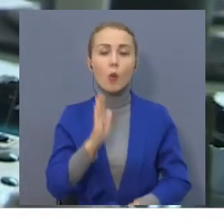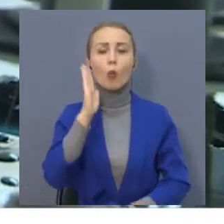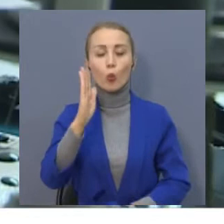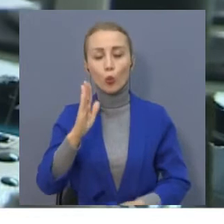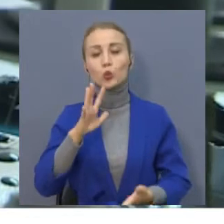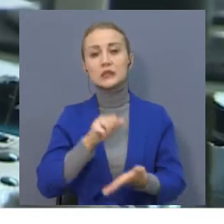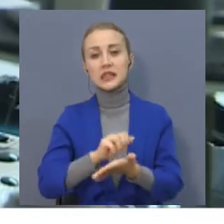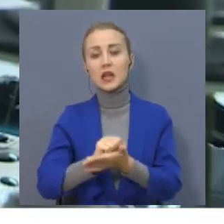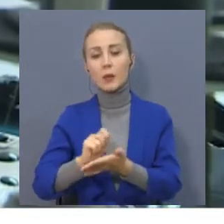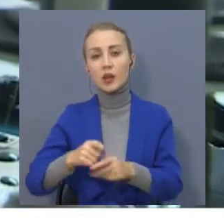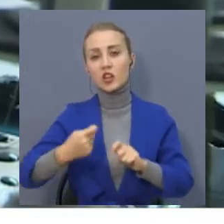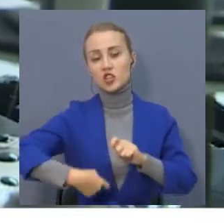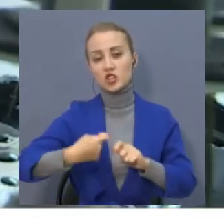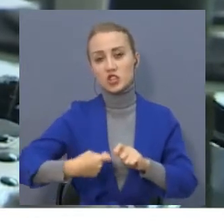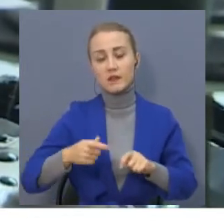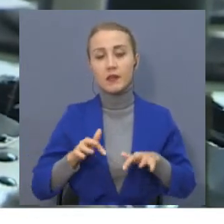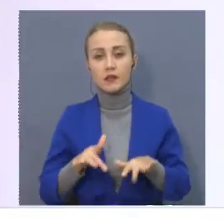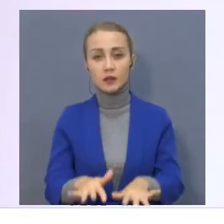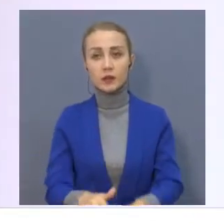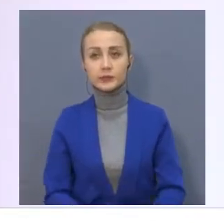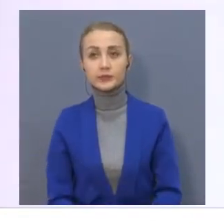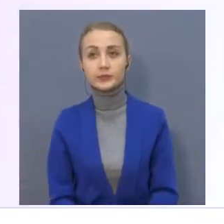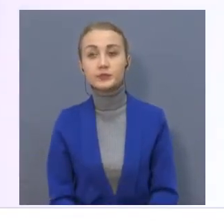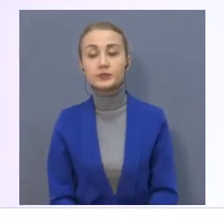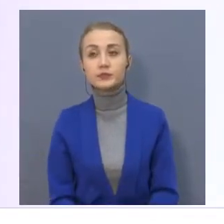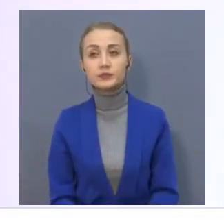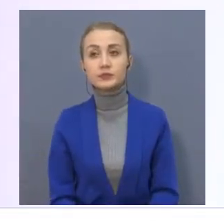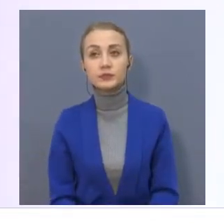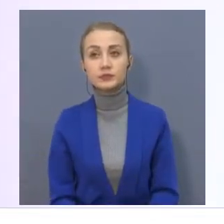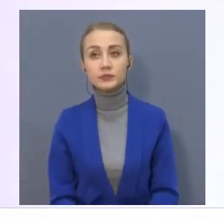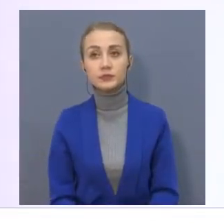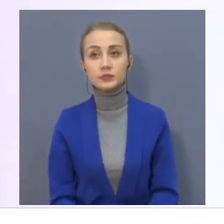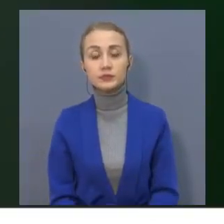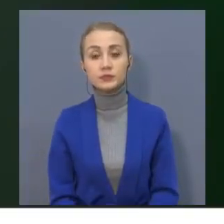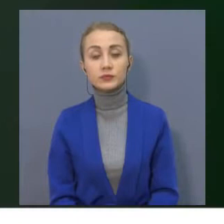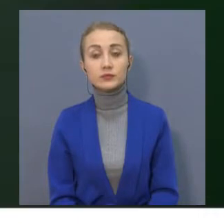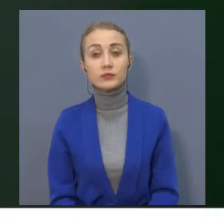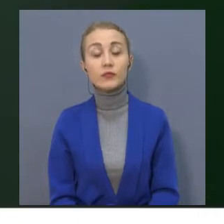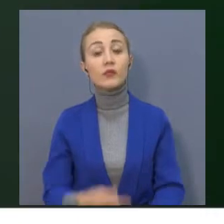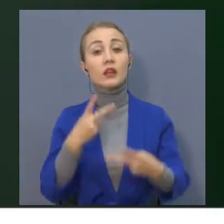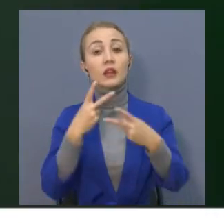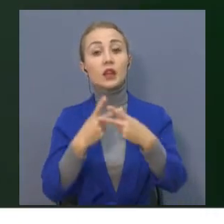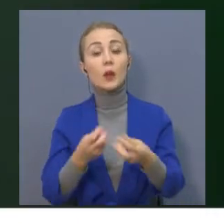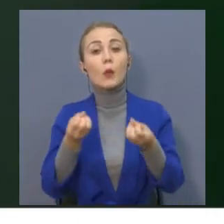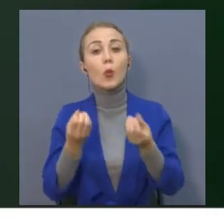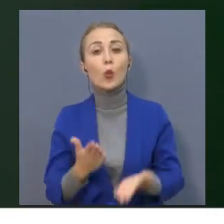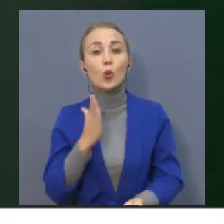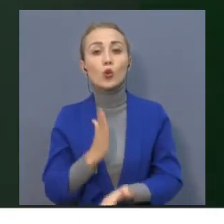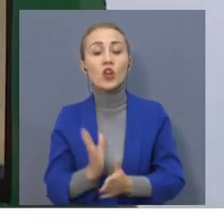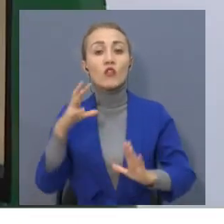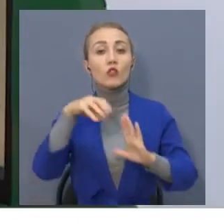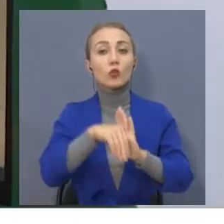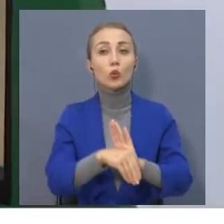шыққан соң да тігіншілікпен айналысқым келеді. Сотталғандардың сыртпен алыс-берісі жеңілдеген. Осы мақсатта электронды сауда